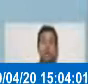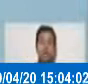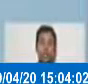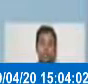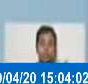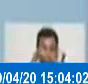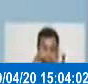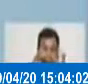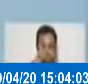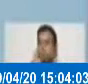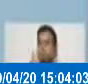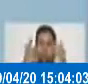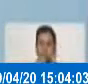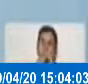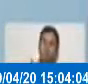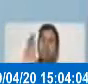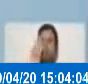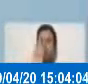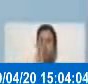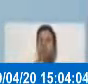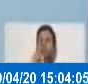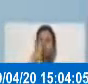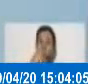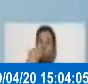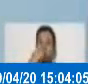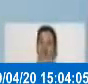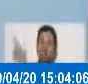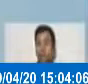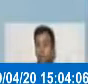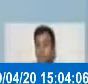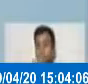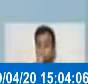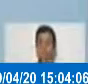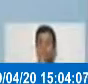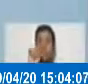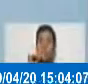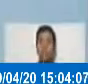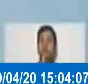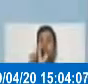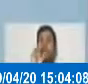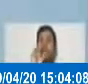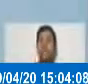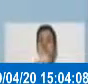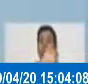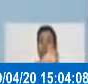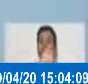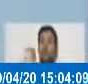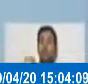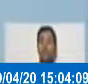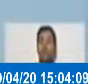1,60,955 জন কোয়ারেন্টাইন থেকে ছাড় হয়েছে। এবং ছাড়ের পরে আমাদের এখন কোয়ারেন্টাইনে আছেন হোম প্রাতিষ্ঠানিক মিলে